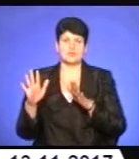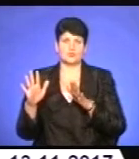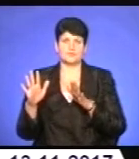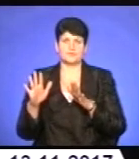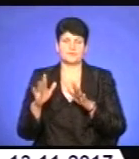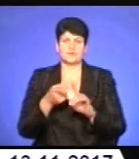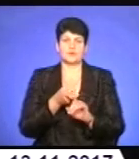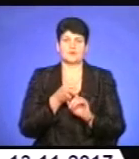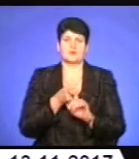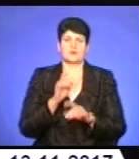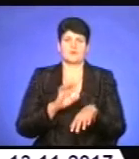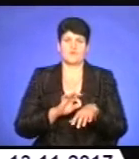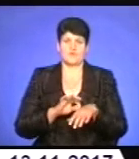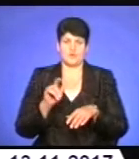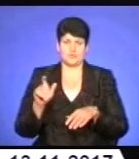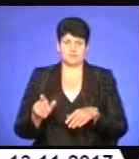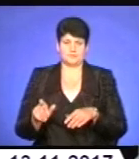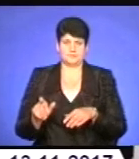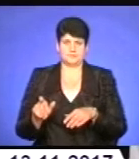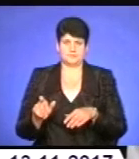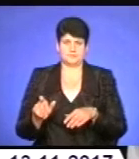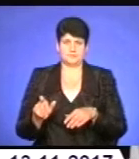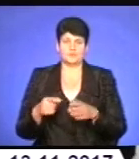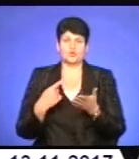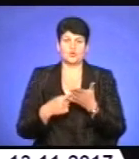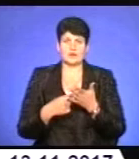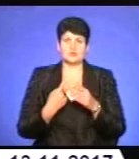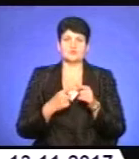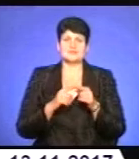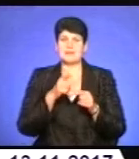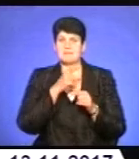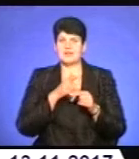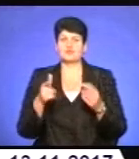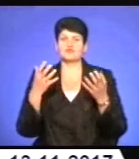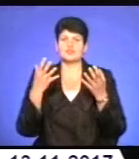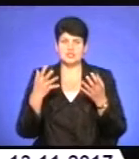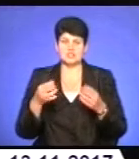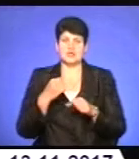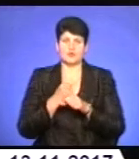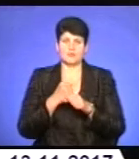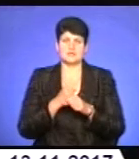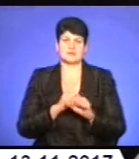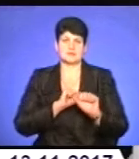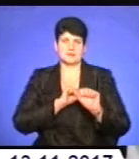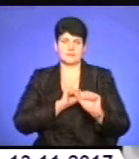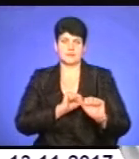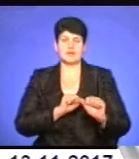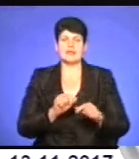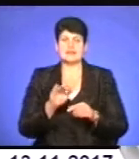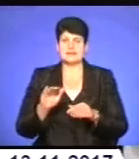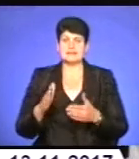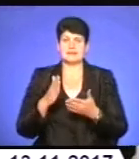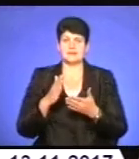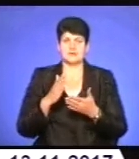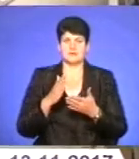від моменту контакту з хворою людиною. Доказано, що в цей період ще виробляється імунітет і такі діти мають можливість